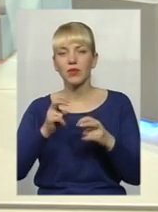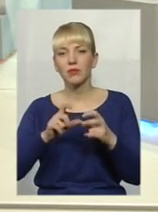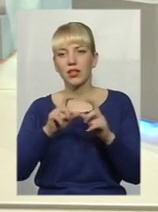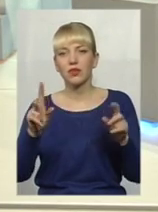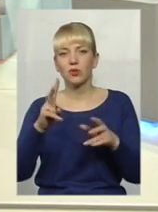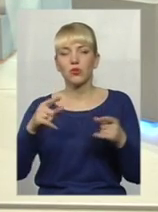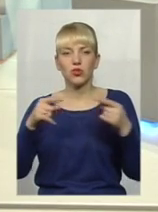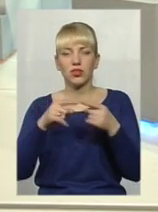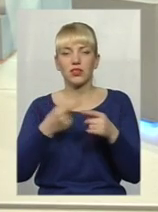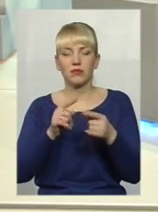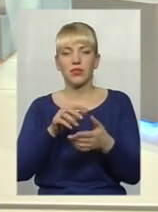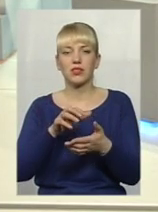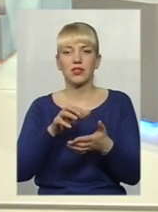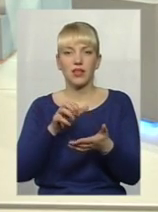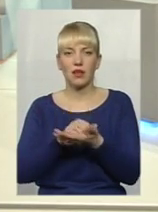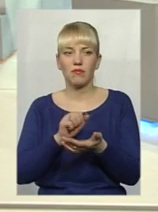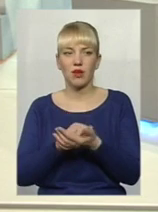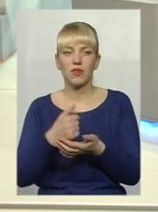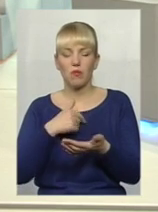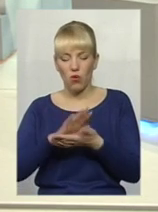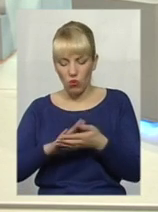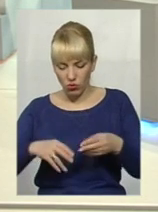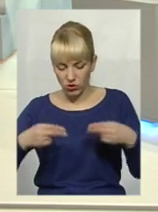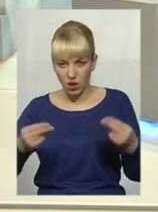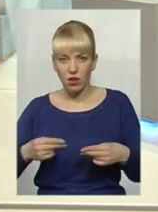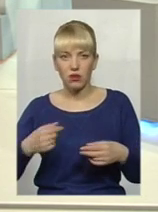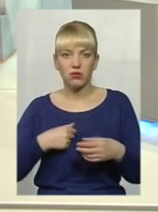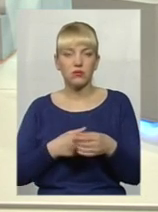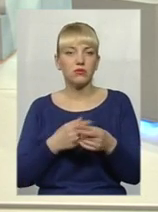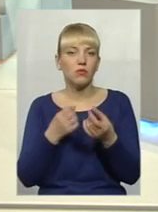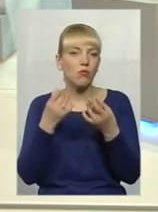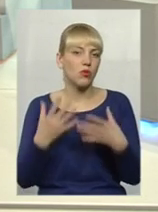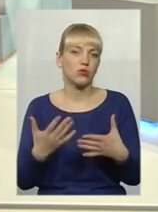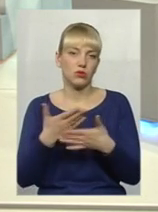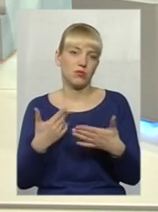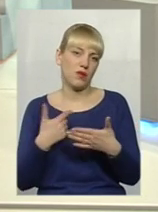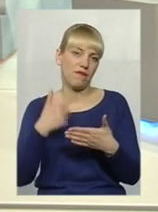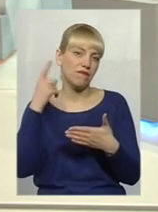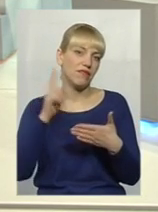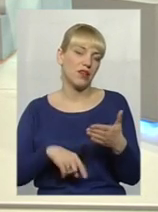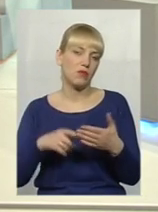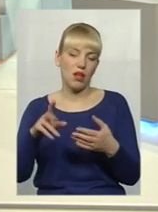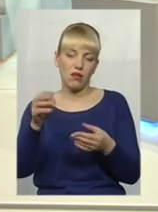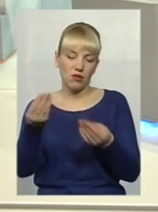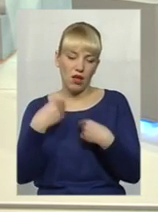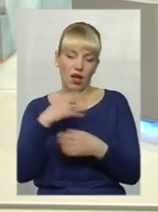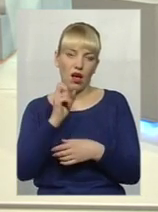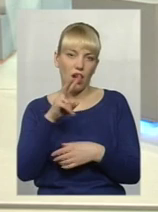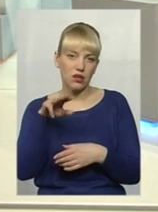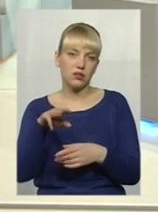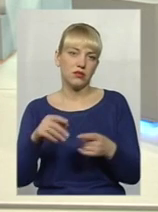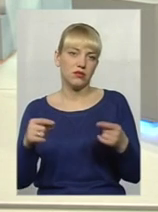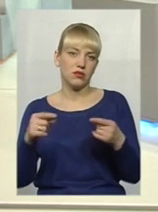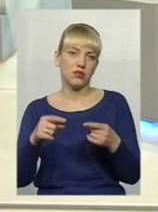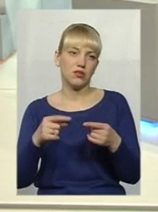би займалися. От ми укладаємо угоду, і знову ж таки, ми просто віримо, вони нам дають акти виконаних робіт, і підтвердження те, що в них